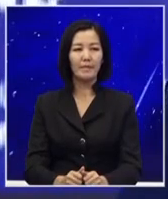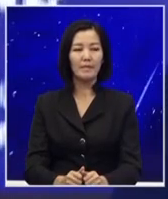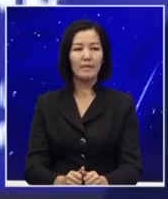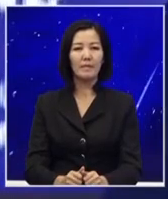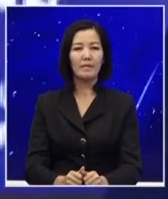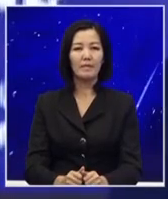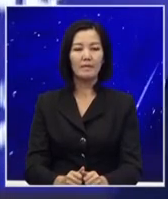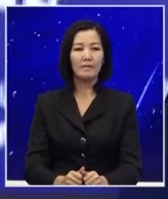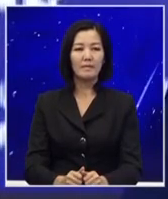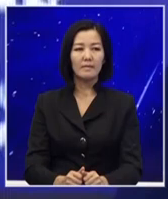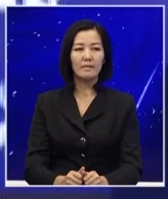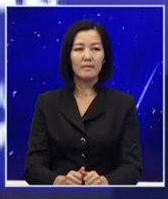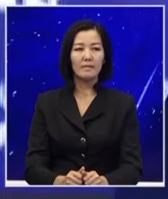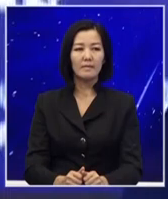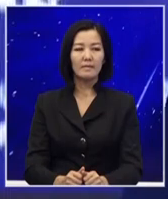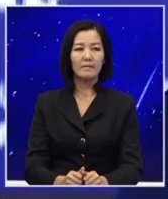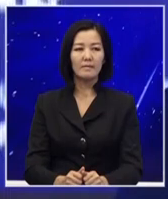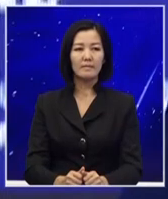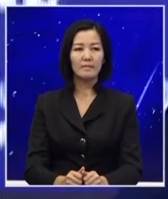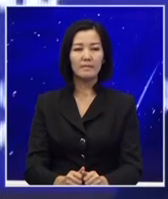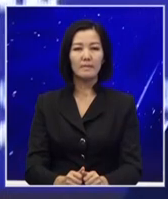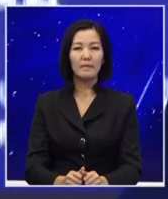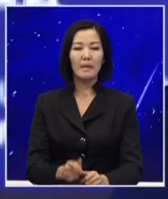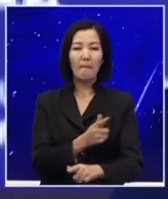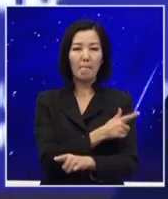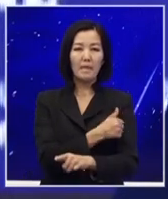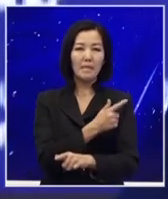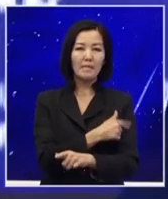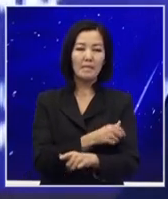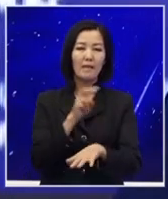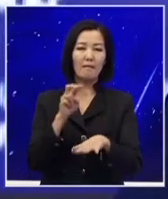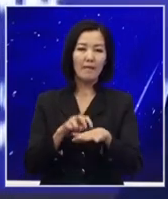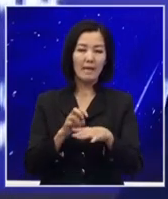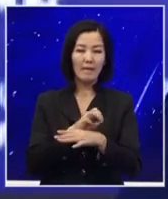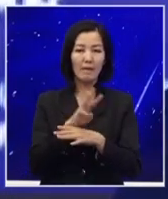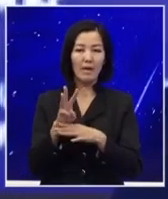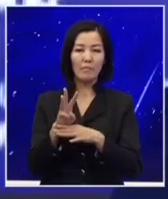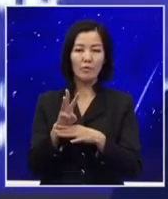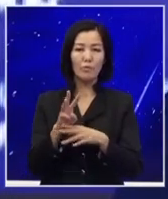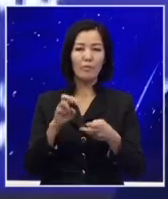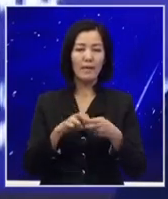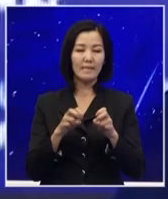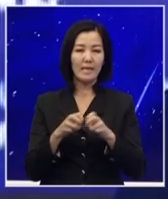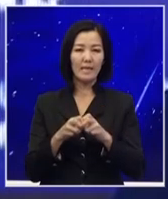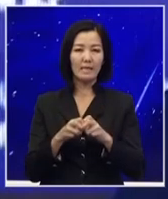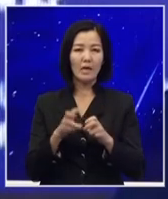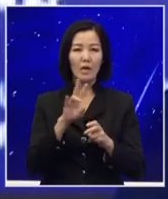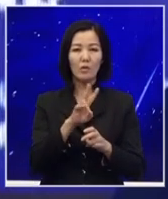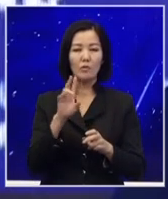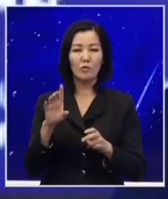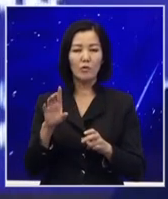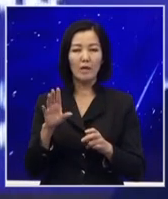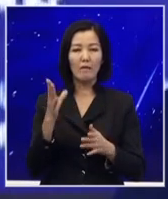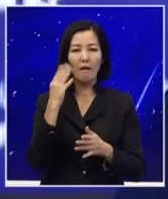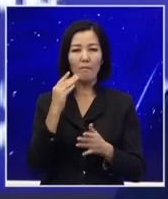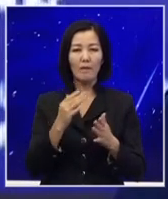Касательно обеспеченности медицинскими кадрами, хотелось бы отметить... Медициналық кадр мен қамту мәселесіне келсек, Нұр-Султан мен Алматы қалаларында қамту